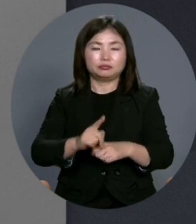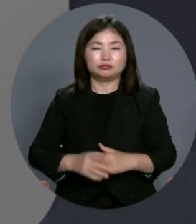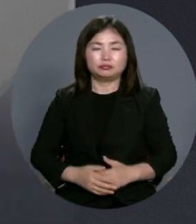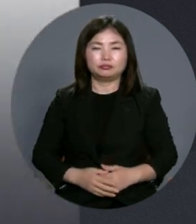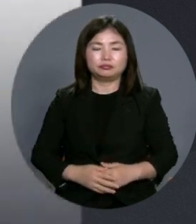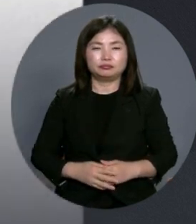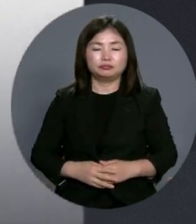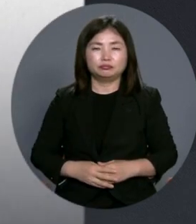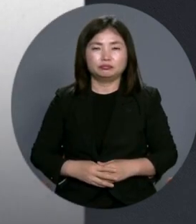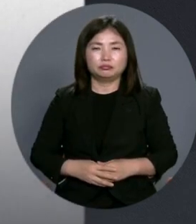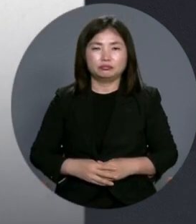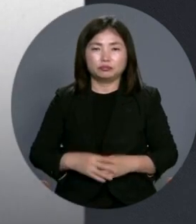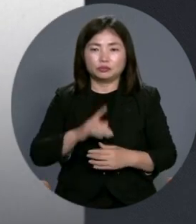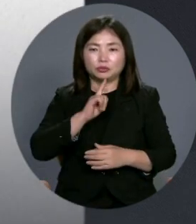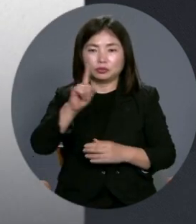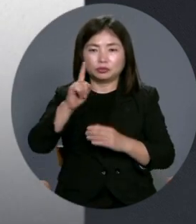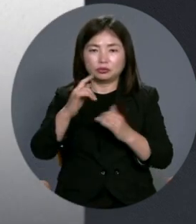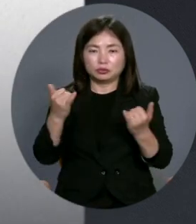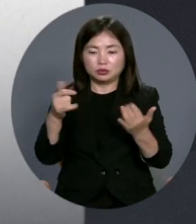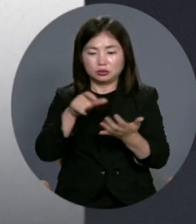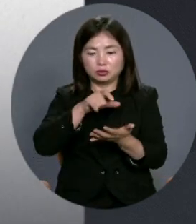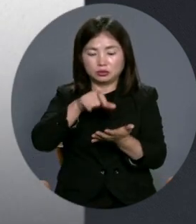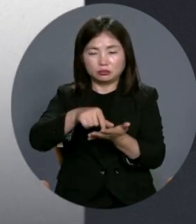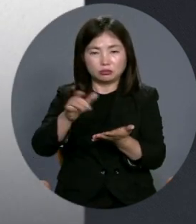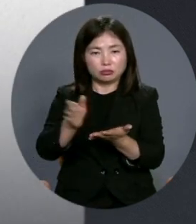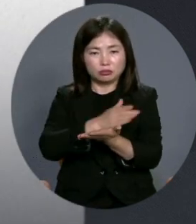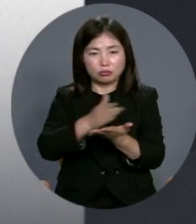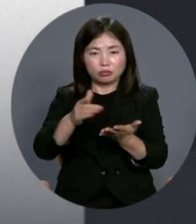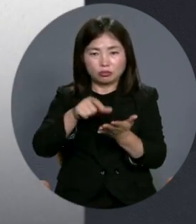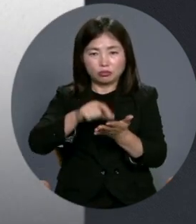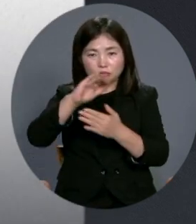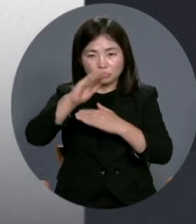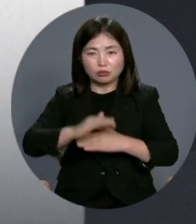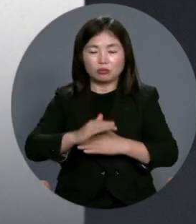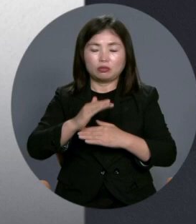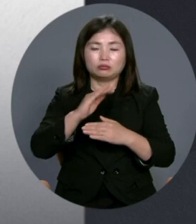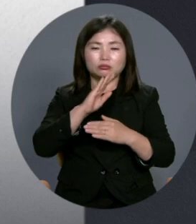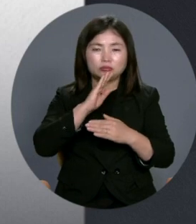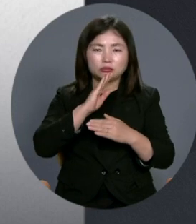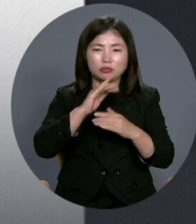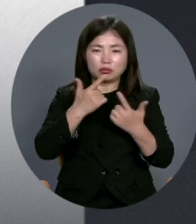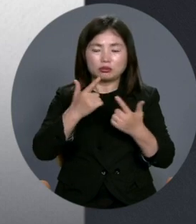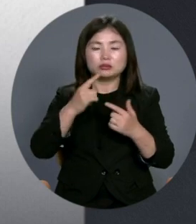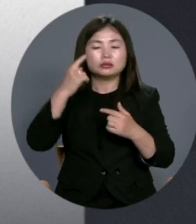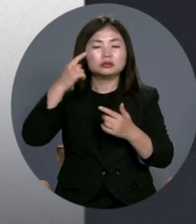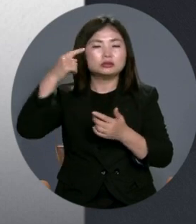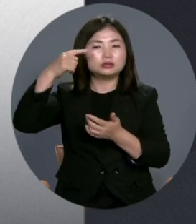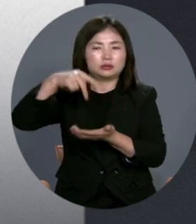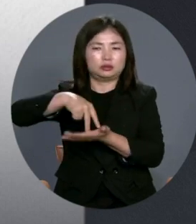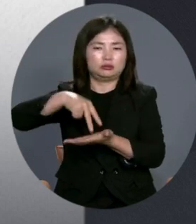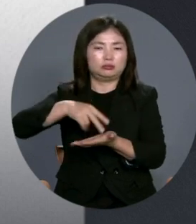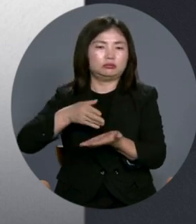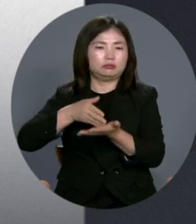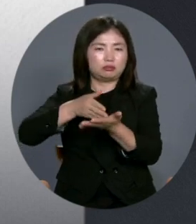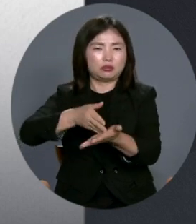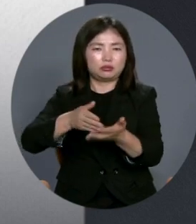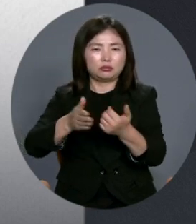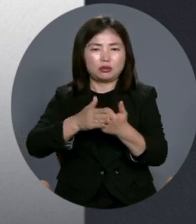설명합니다 고소인을 특정하지 않았고 고소 내용이 사실의 적시가 아닌 의견 표현으로